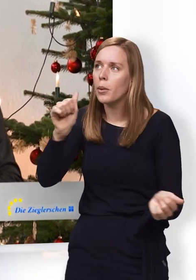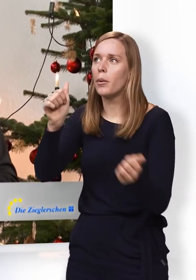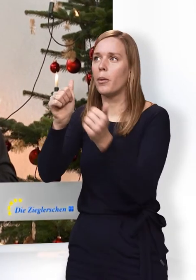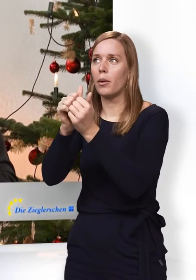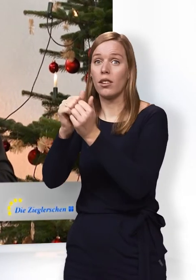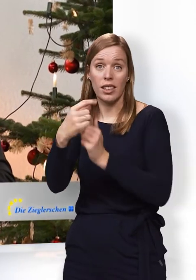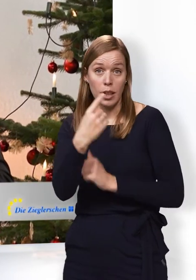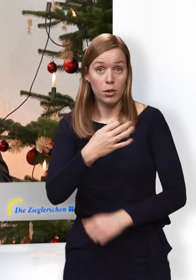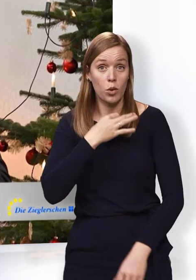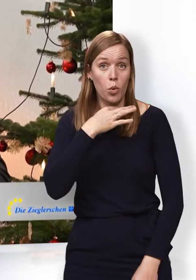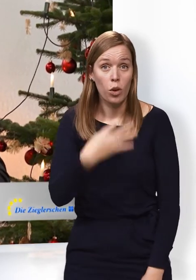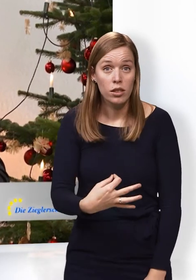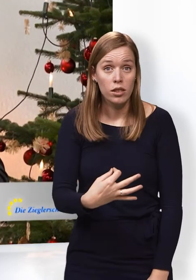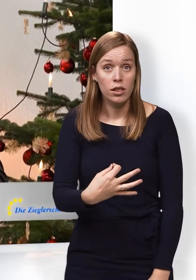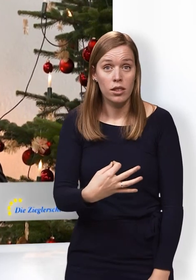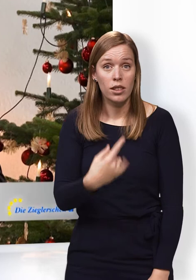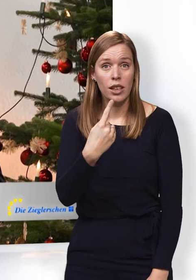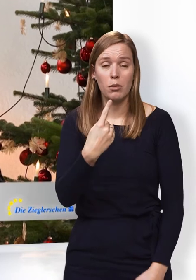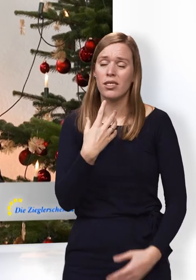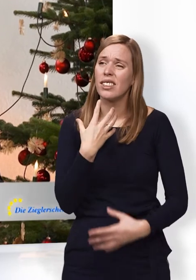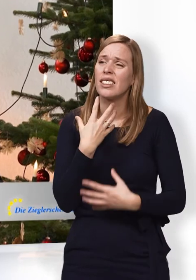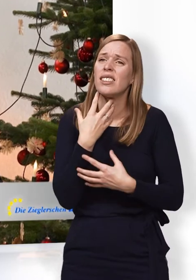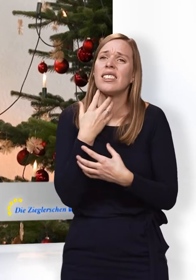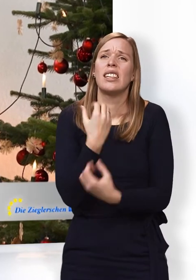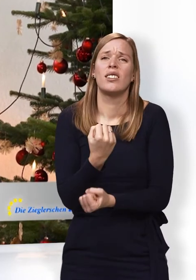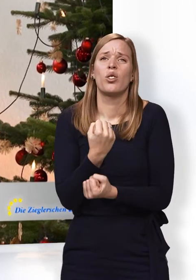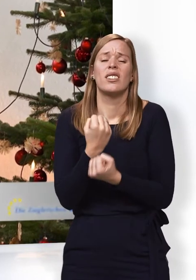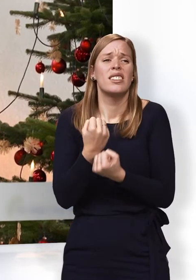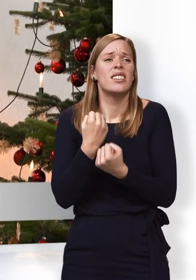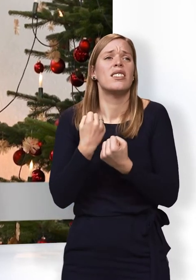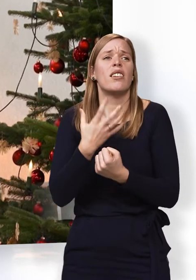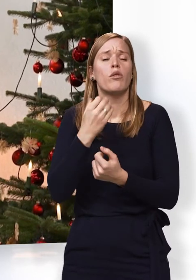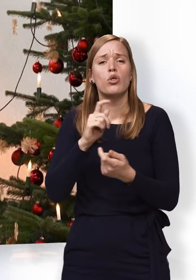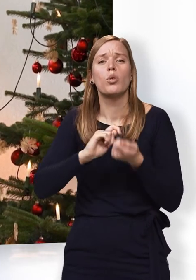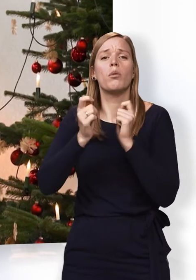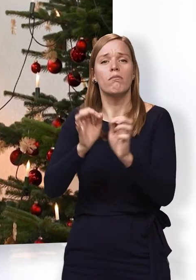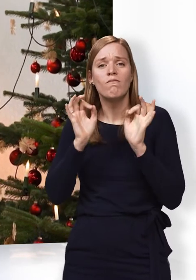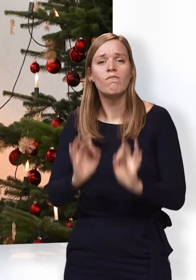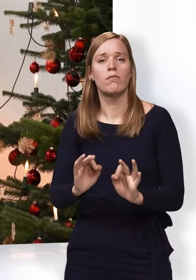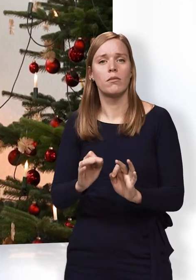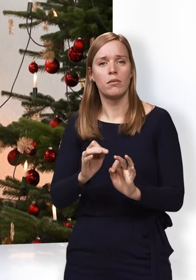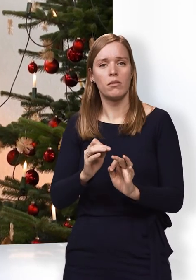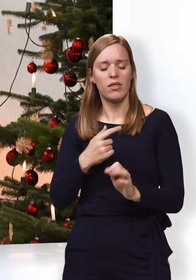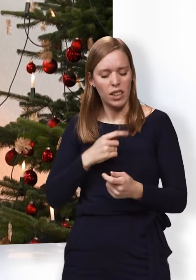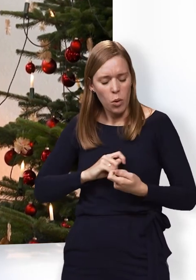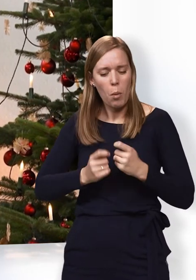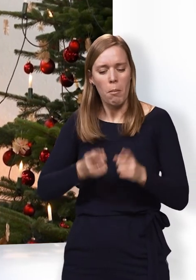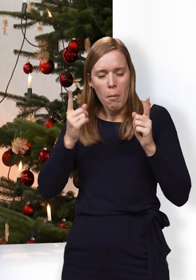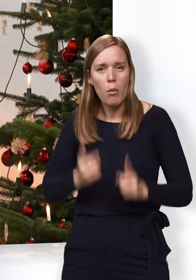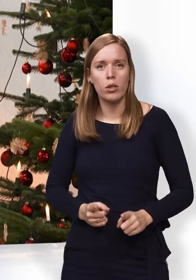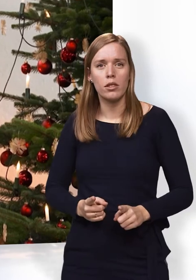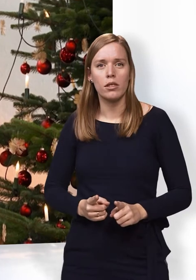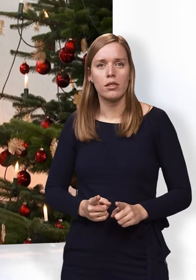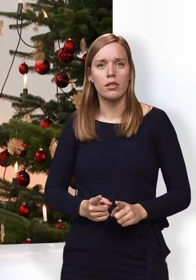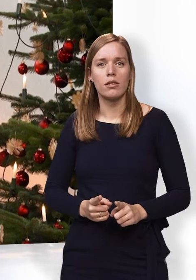Durstigen, der sich so sehr danach sehnt, dass wieder etwas gut wird, dass sich endlich etwas ändert, ich will